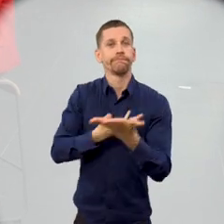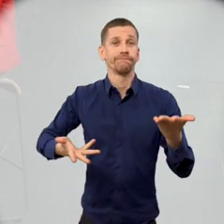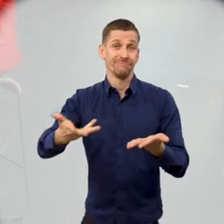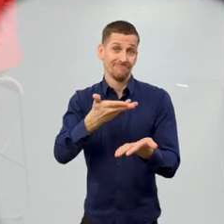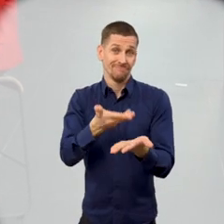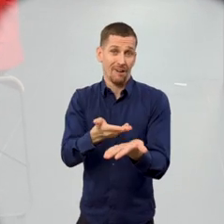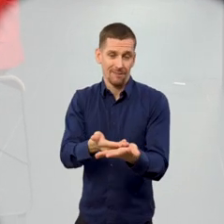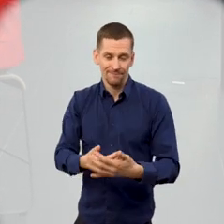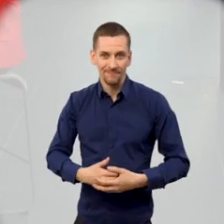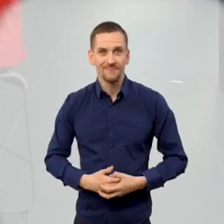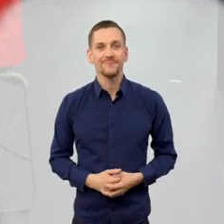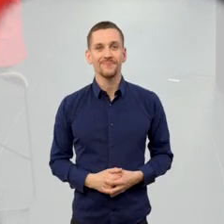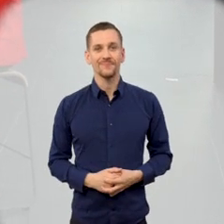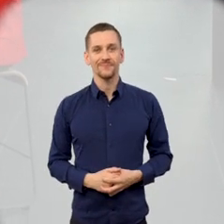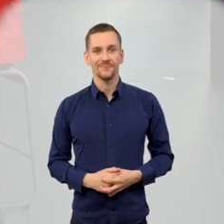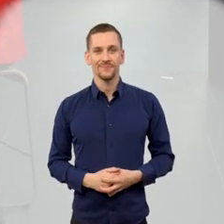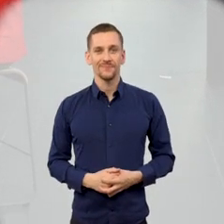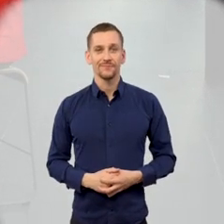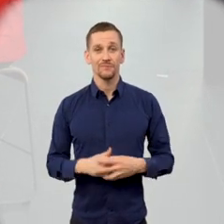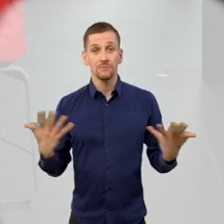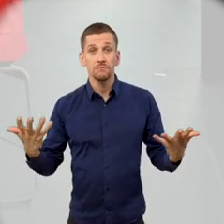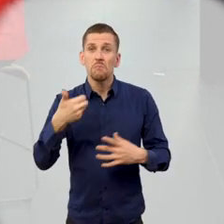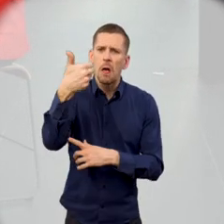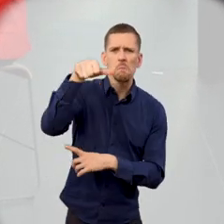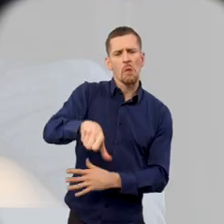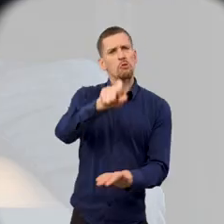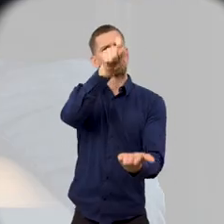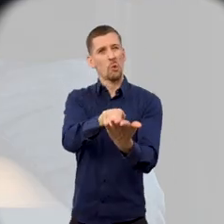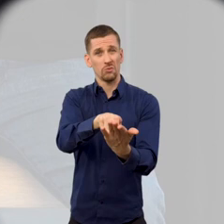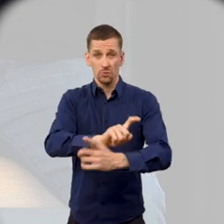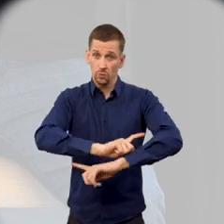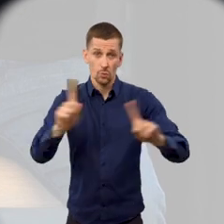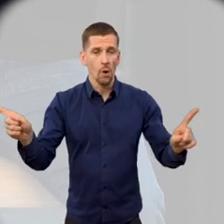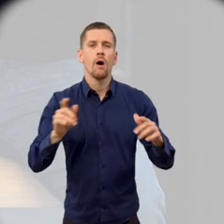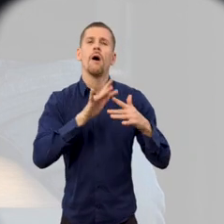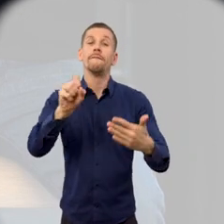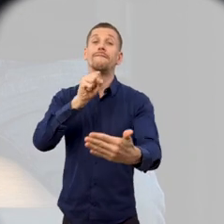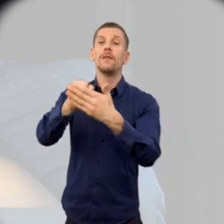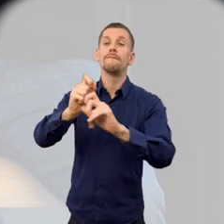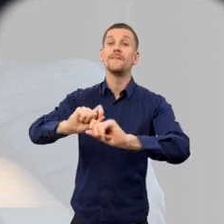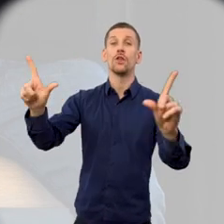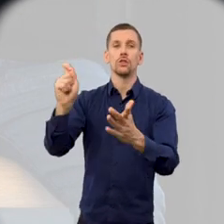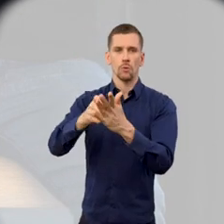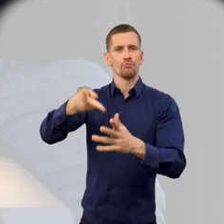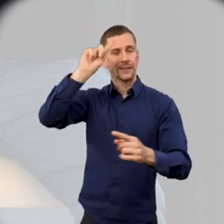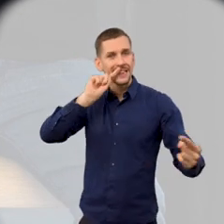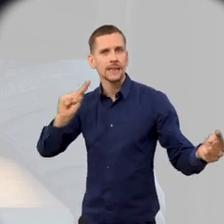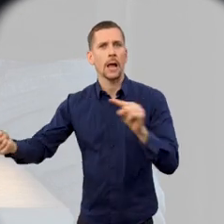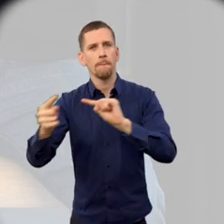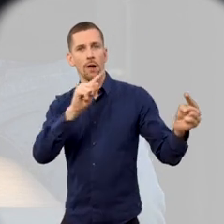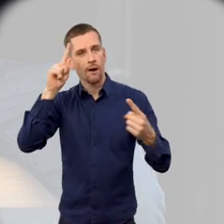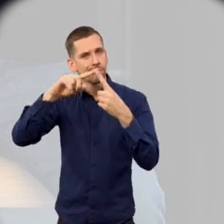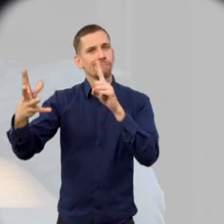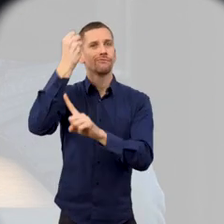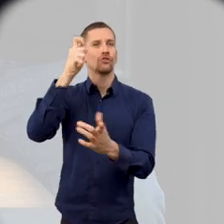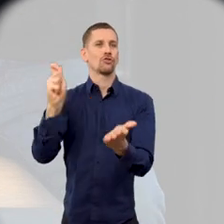sur leur projet entre eux. Il n'y a pas un professeur, à un moment donné, qui dira que cela est bien ou mauvais, il n'y aura que du débat entre les étudiants pour pouvoir avoir